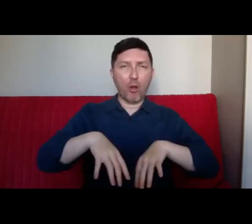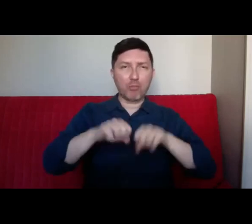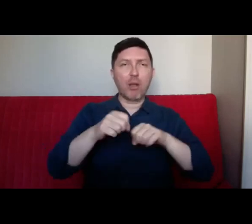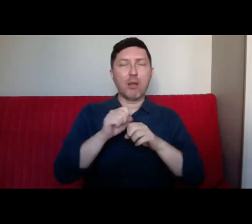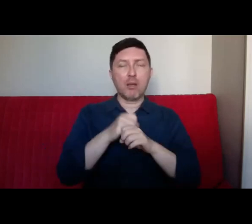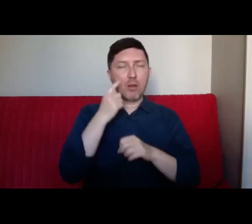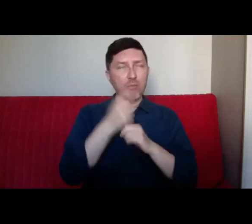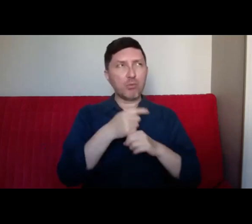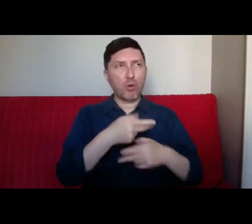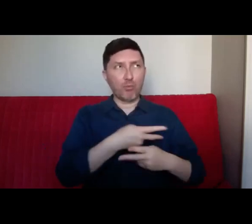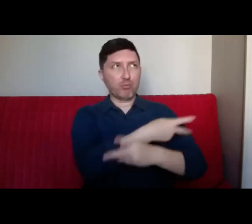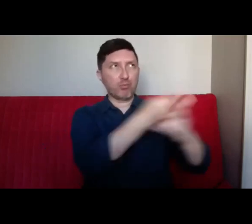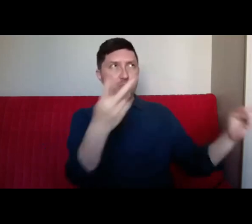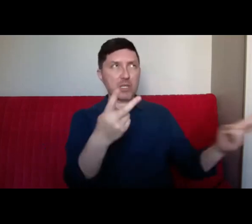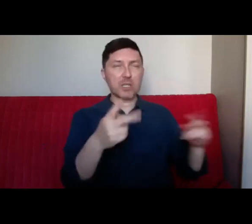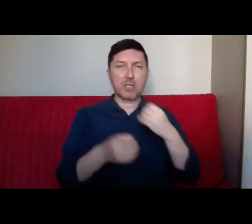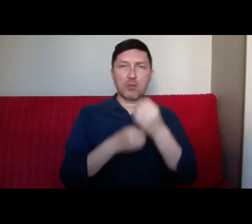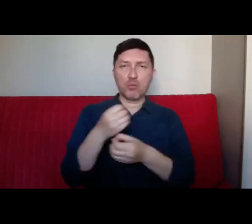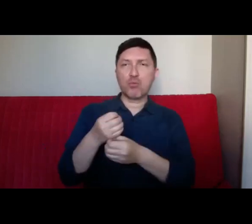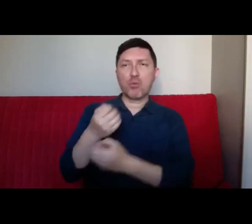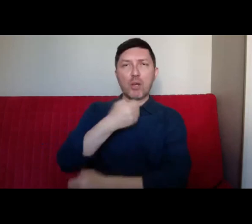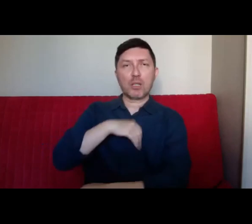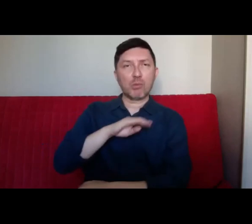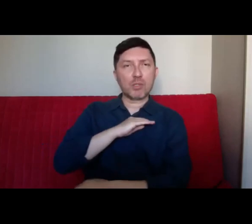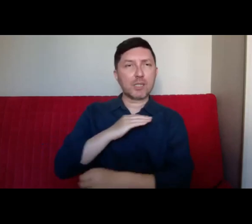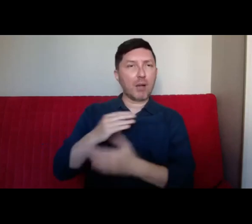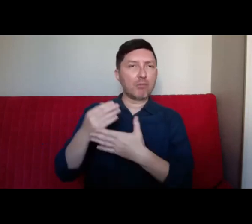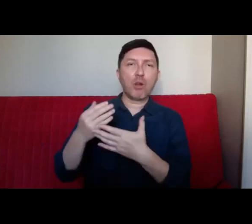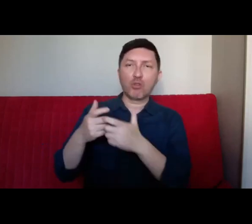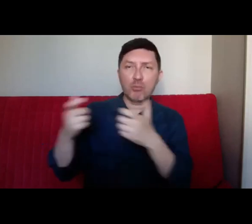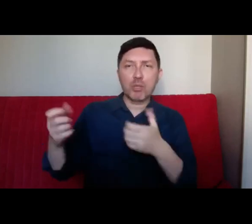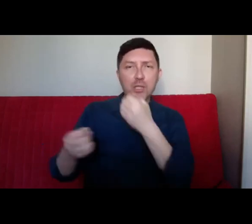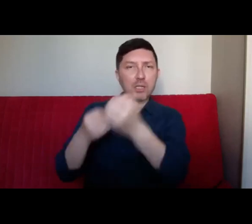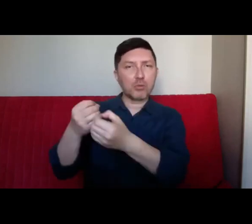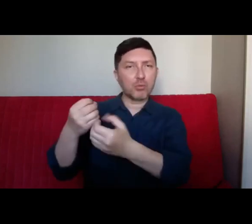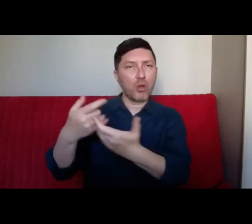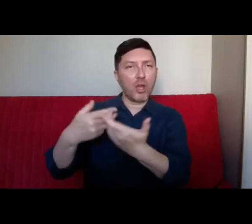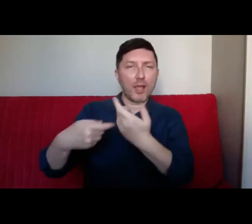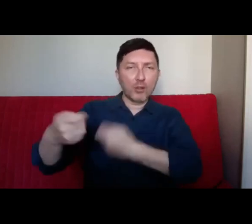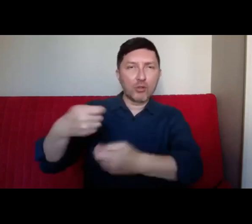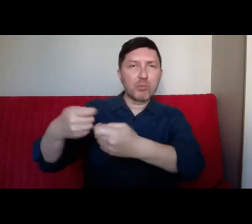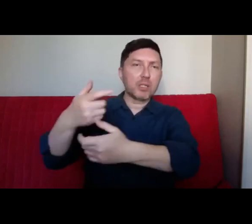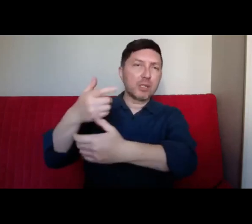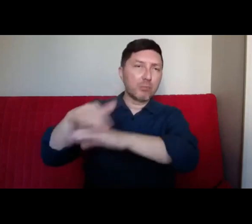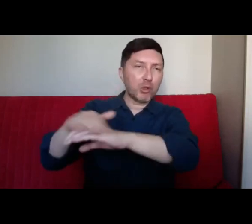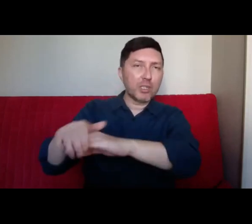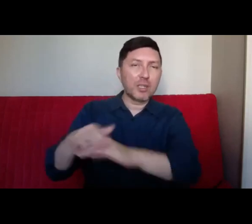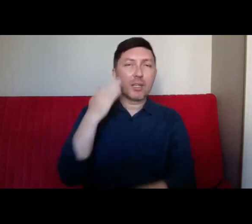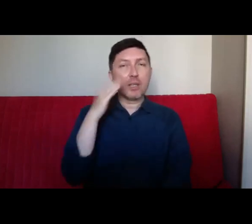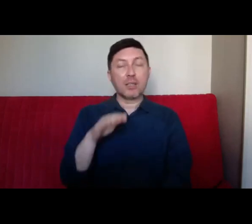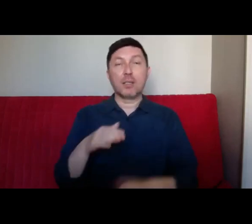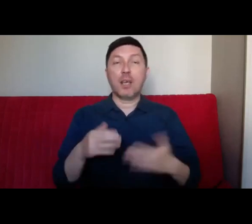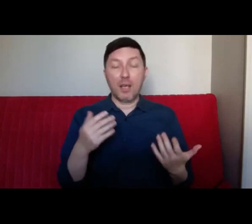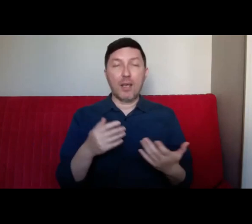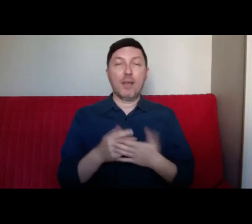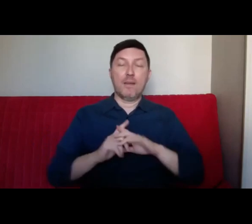public, mais d'entraîner aussi des responsables économiques et politiques. Et je pense que c'est important vous savez, c'est comme le clou et le marteau, c'est à force de